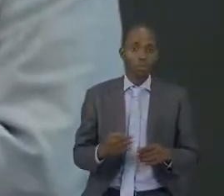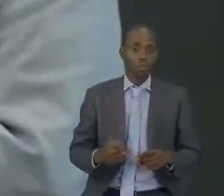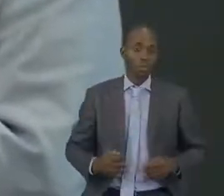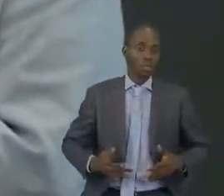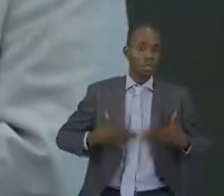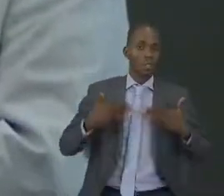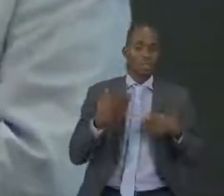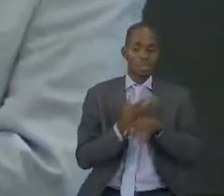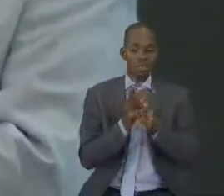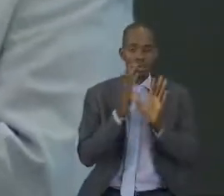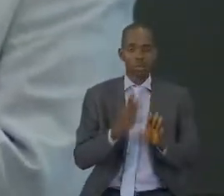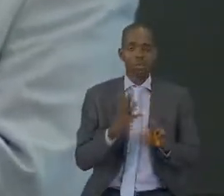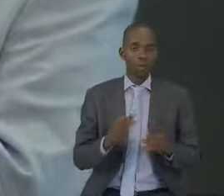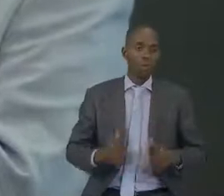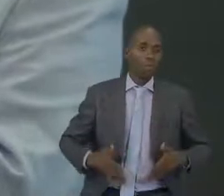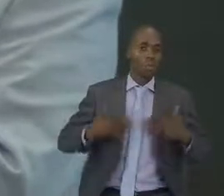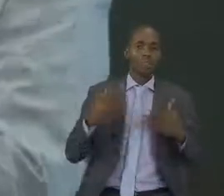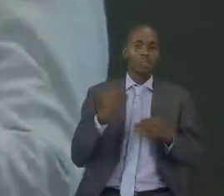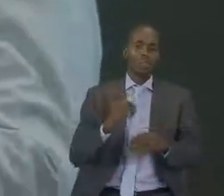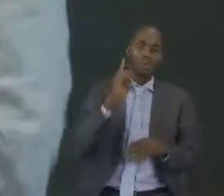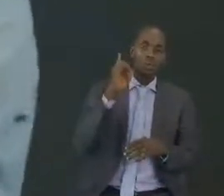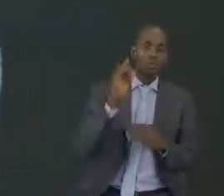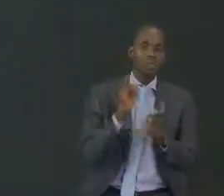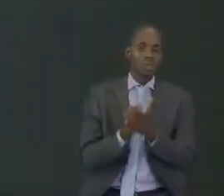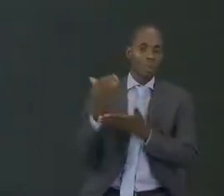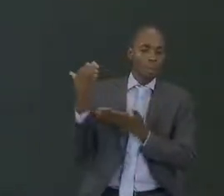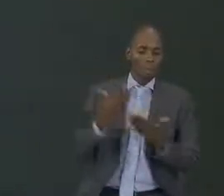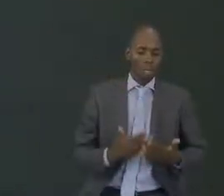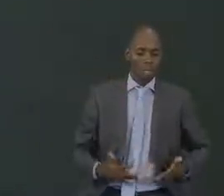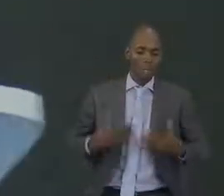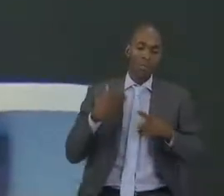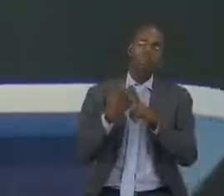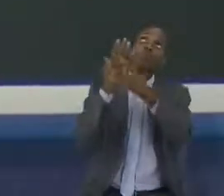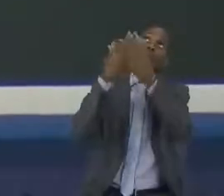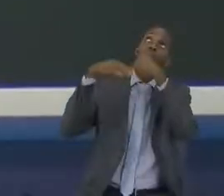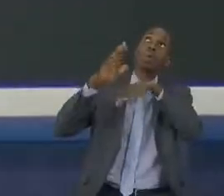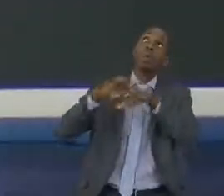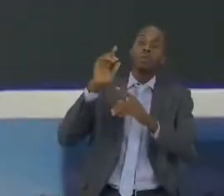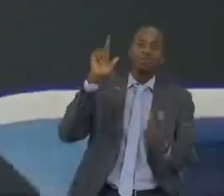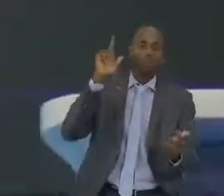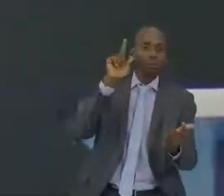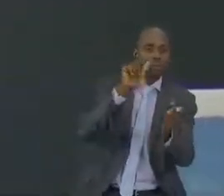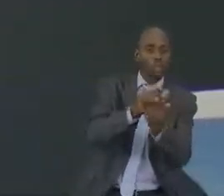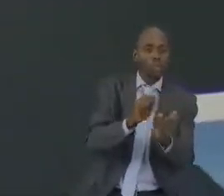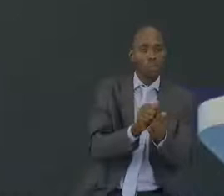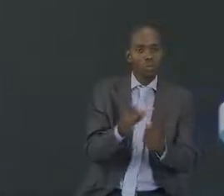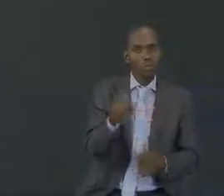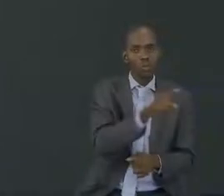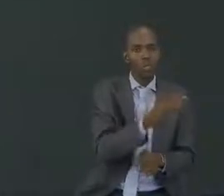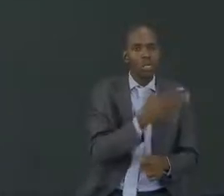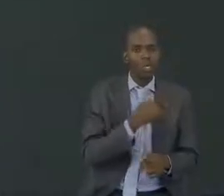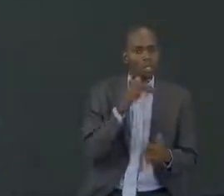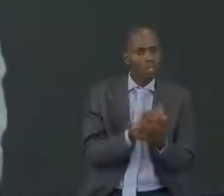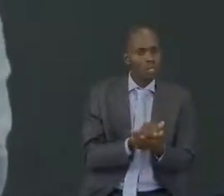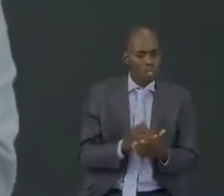vie, celui qui apporte la vie du ciel, il vient à toi aider. La vie est un